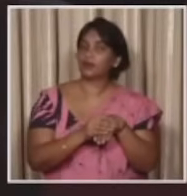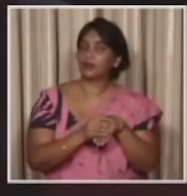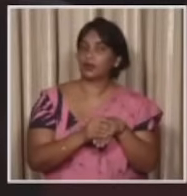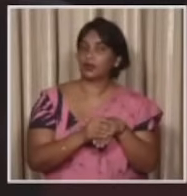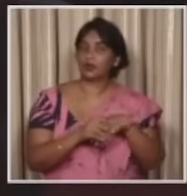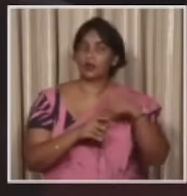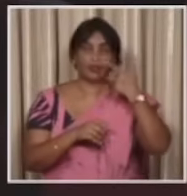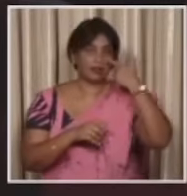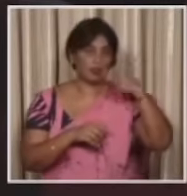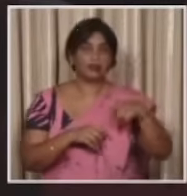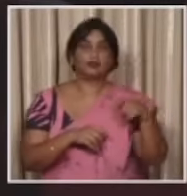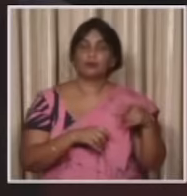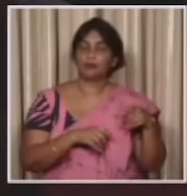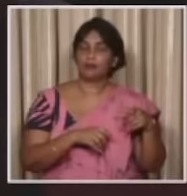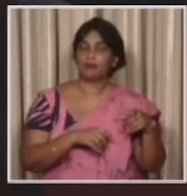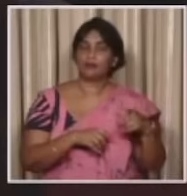පවර් ප්ලාන්ට් එක, ඒ කියන්නේ අපේ තියෙන